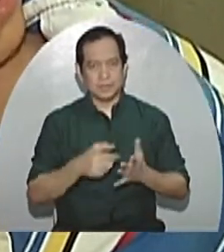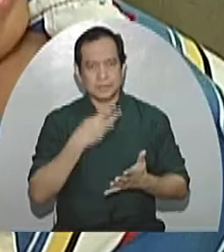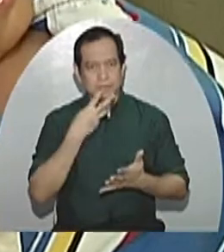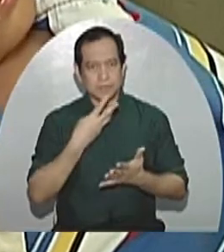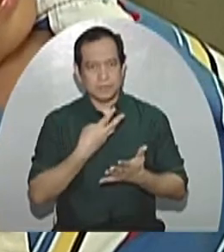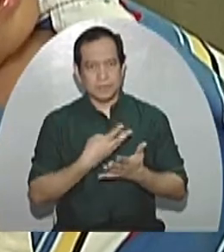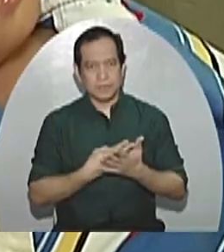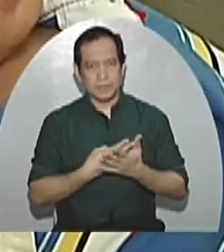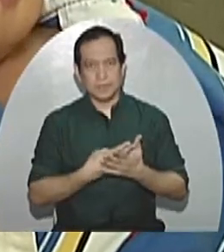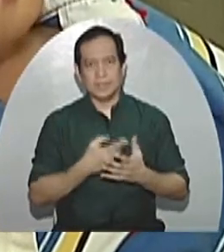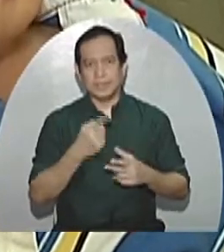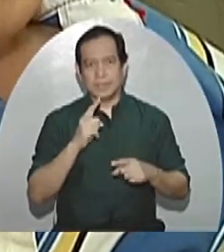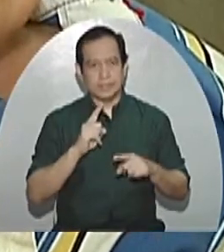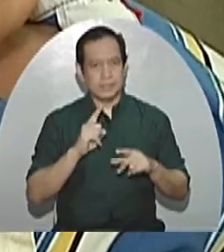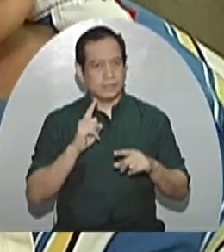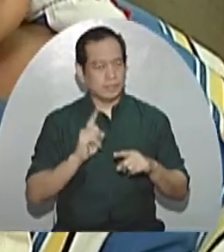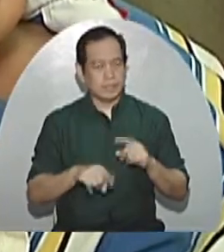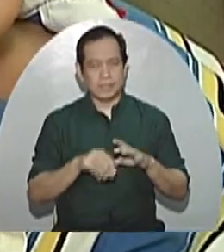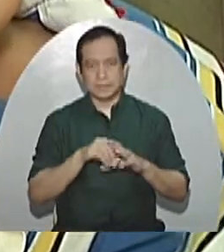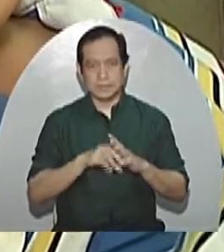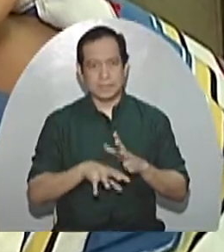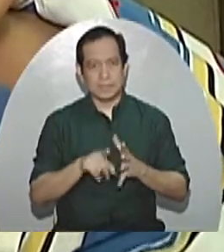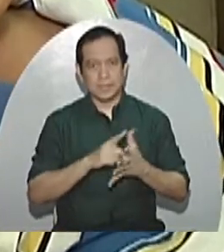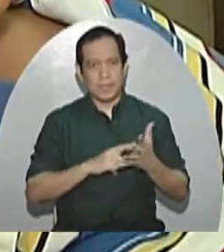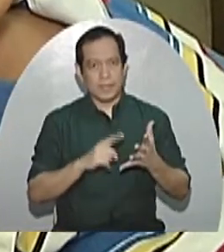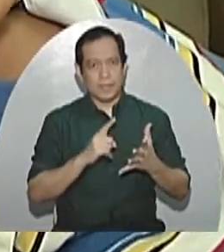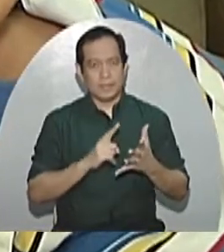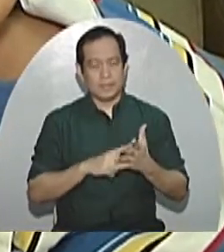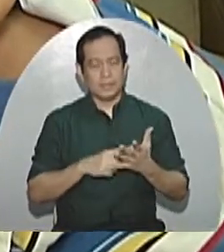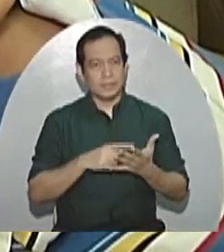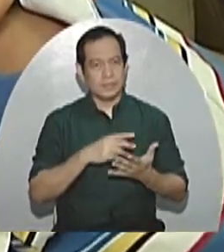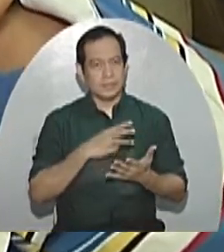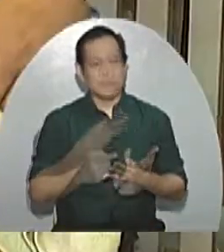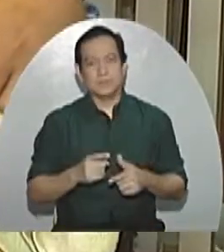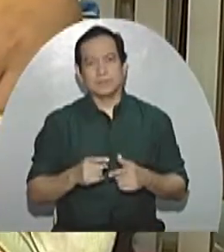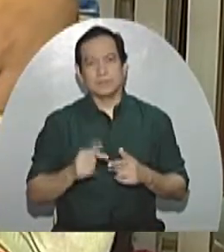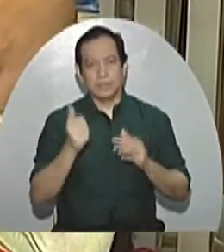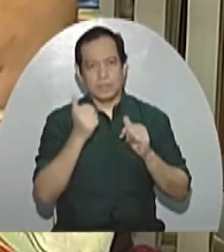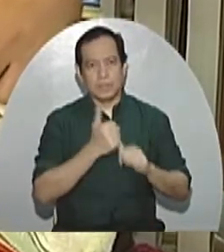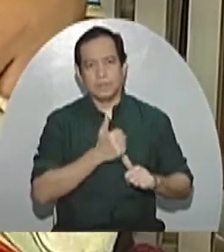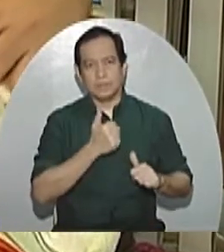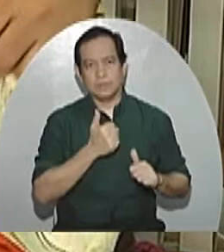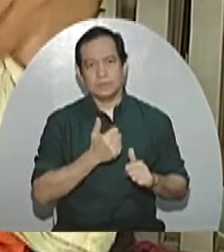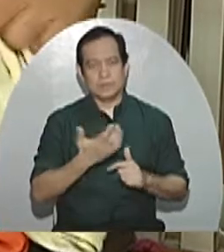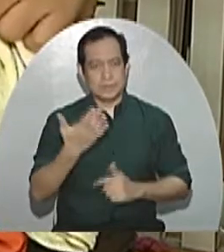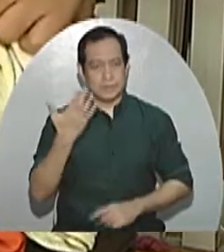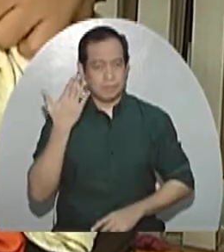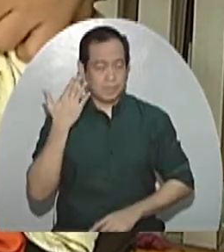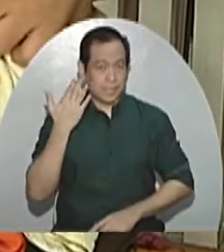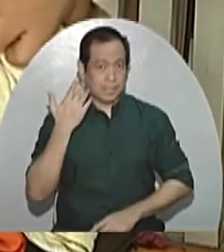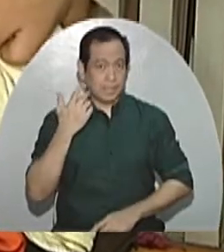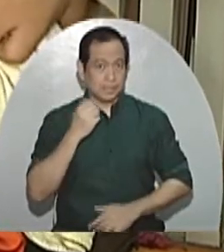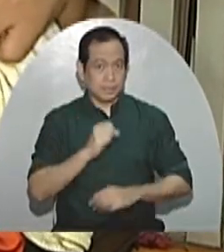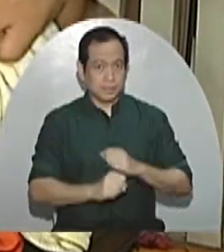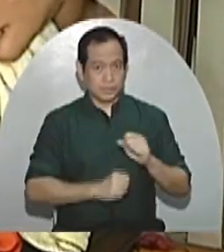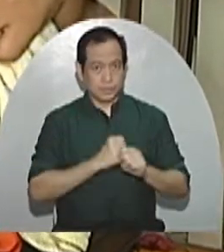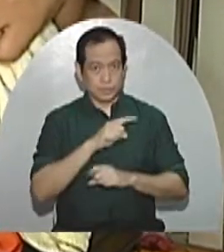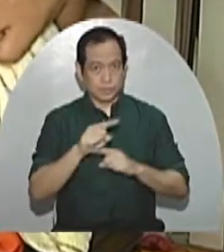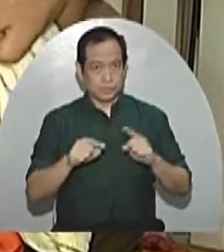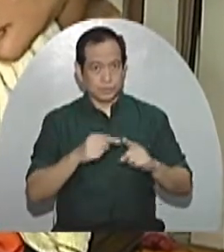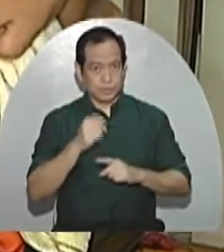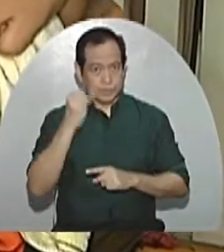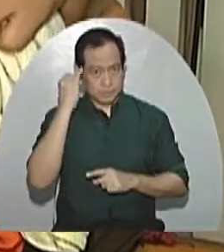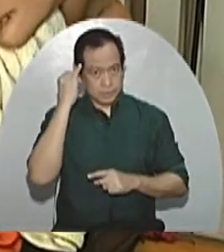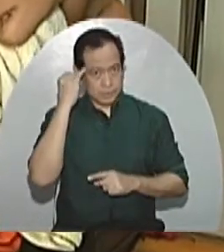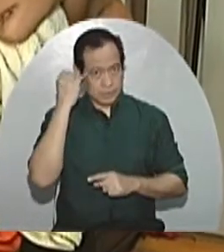na siya nakakaotot ng maayos kasi meron po siyang kulang na ugat. Agosto na nakaraang taon nang operahan si